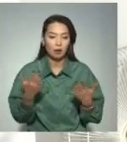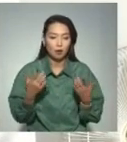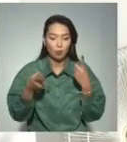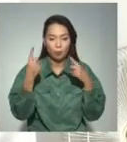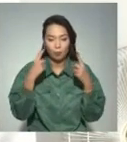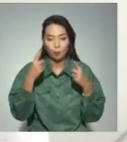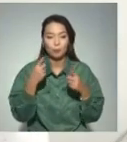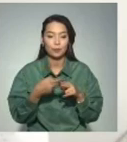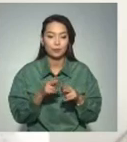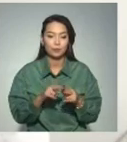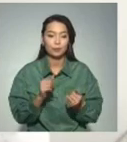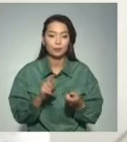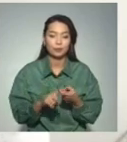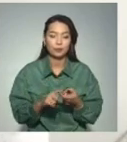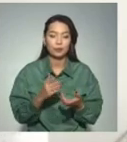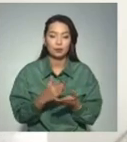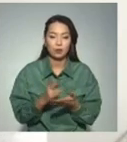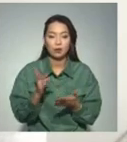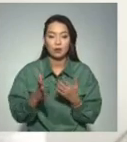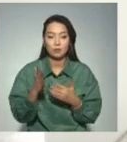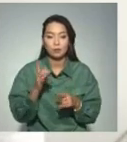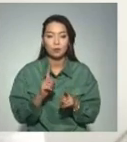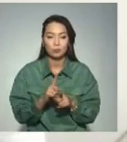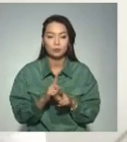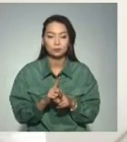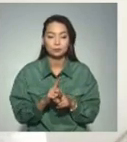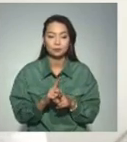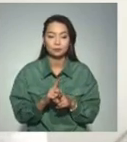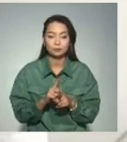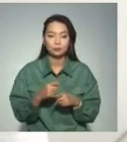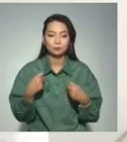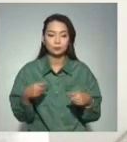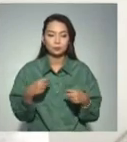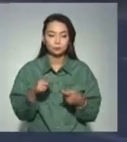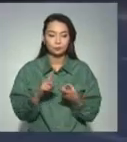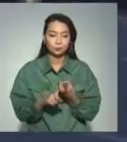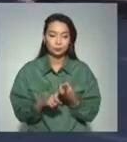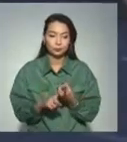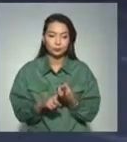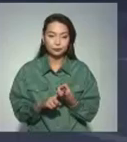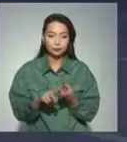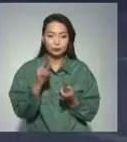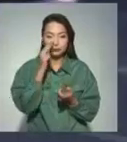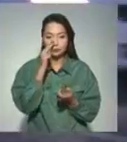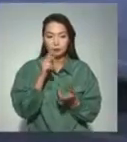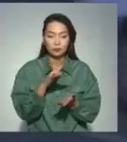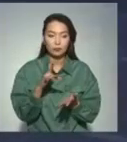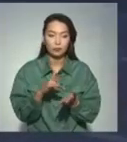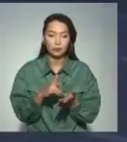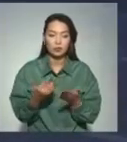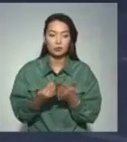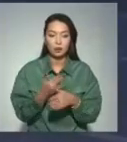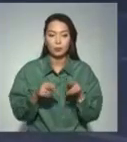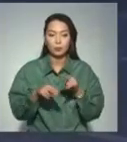да қымбаттар бар әрине. Көп кәсіпкерліктер экономика байланысты ғой сол себептен. Шымкентте тек жаңа бой